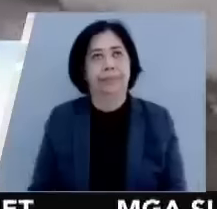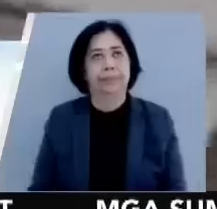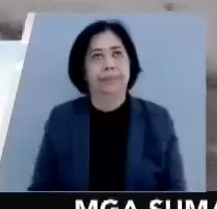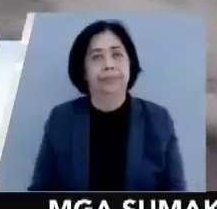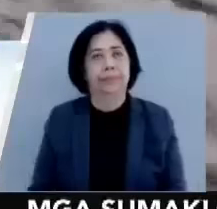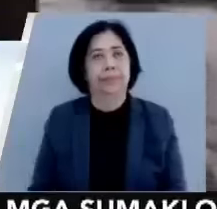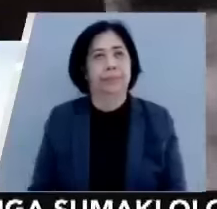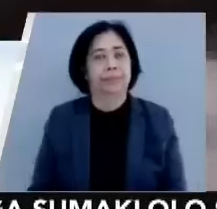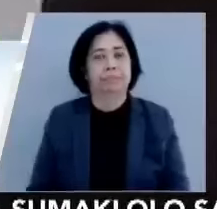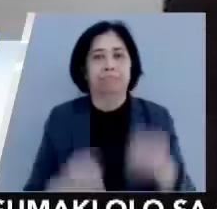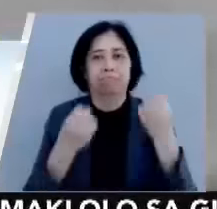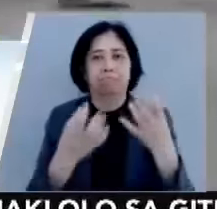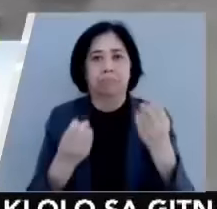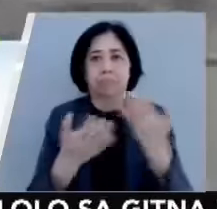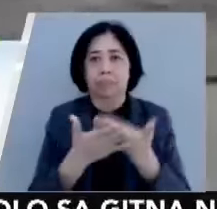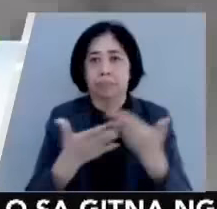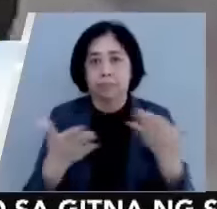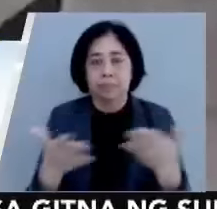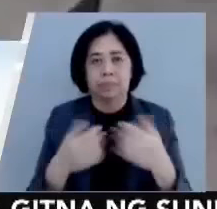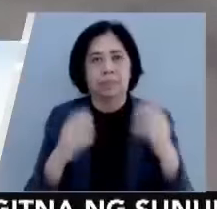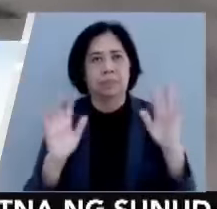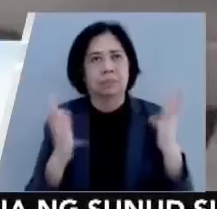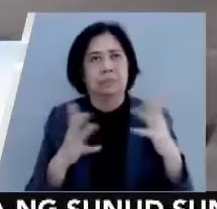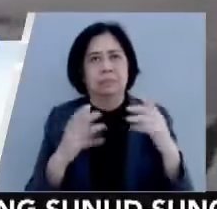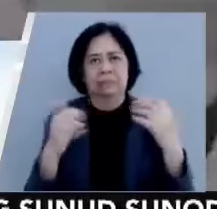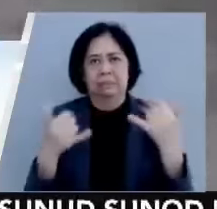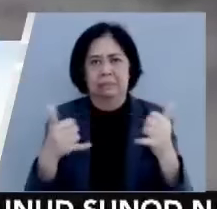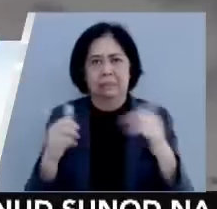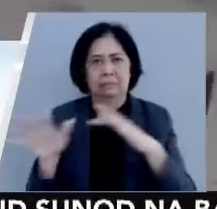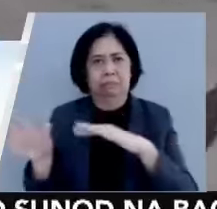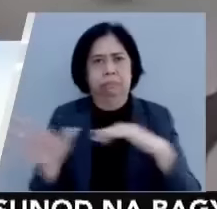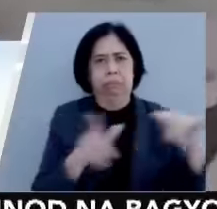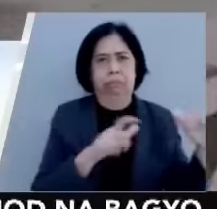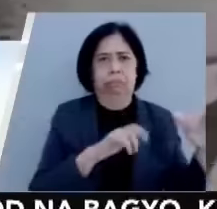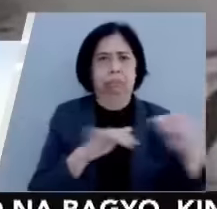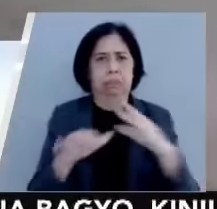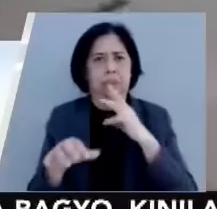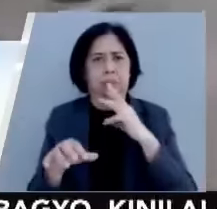Maraming mga gamit ang parang laruan lang na tinangay ng tubig.